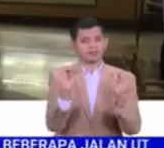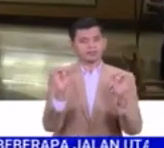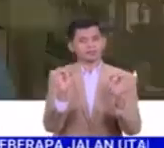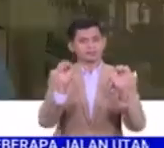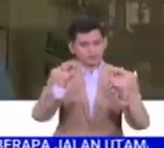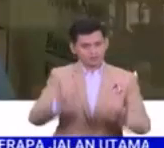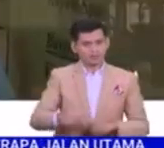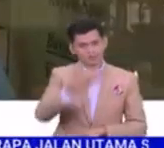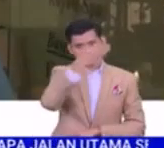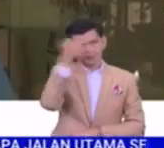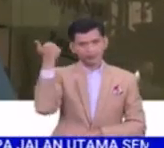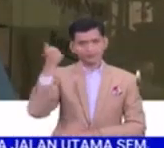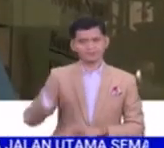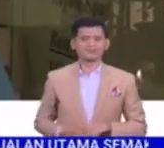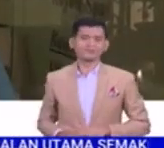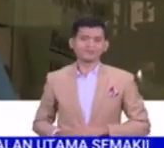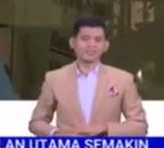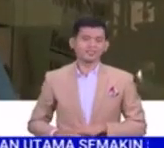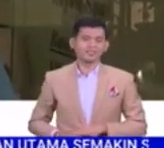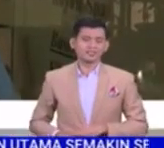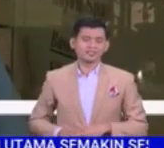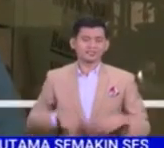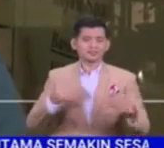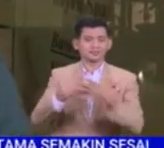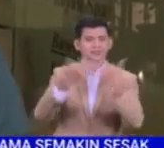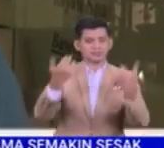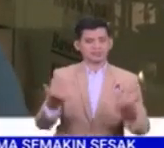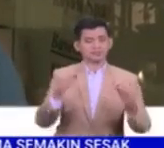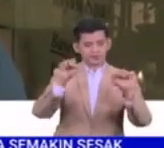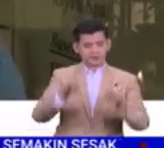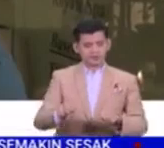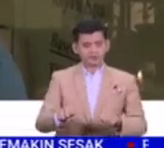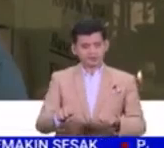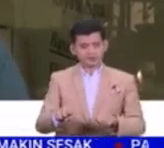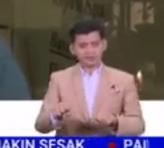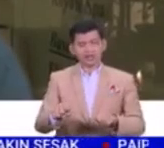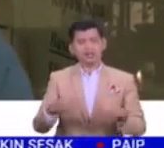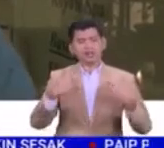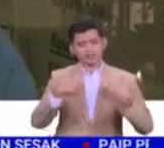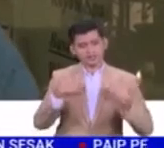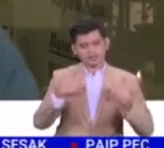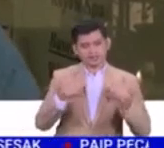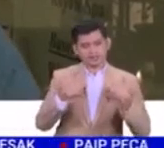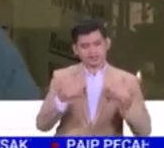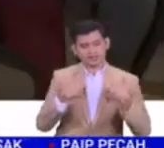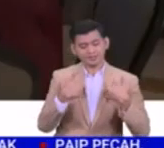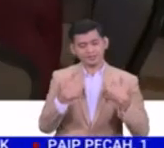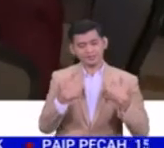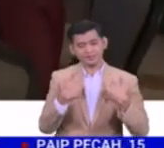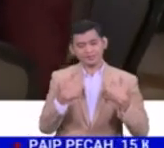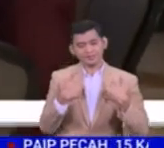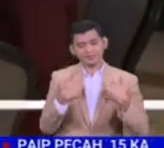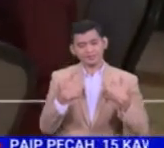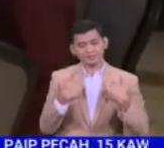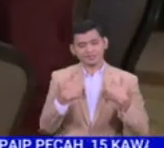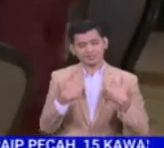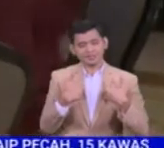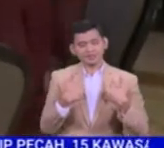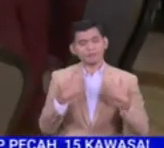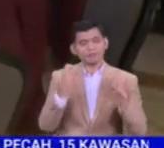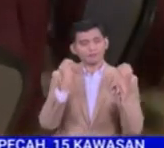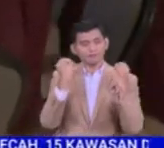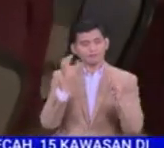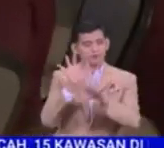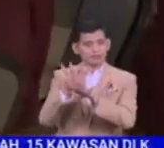dilupakanlah. Setakat ni boleh kata ada jugalah. Nak kata tanpa banyak pun tidak